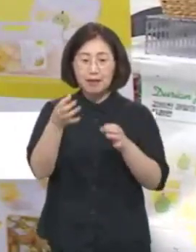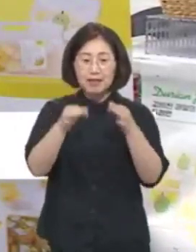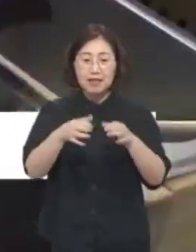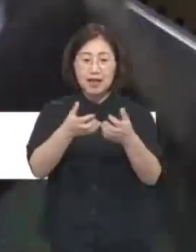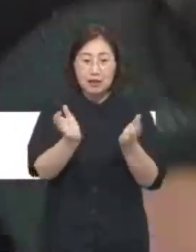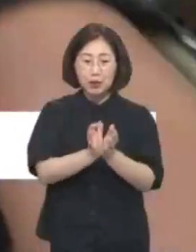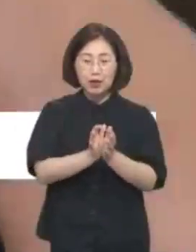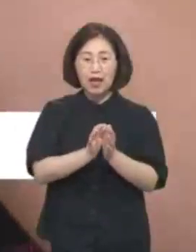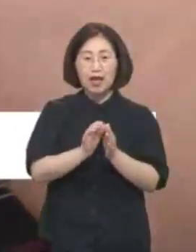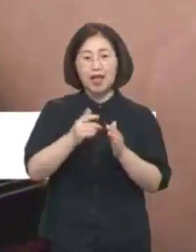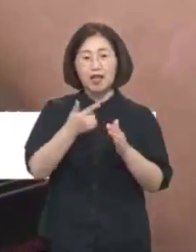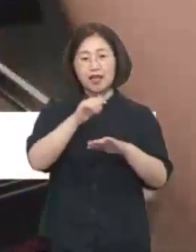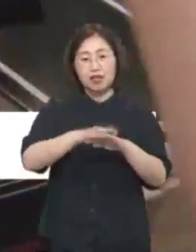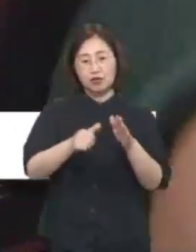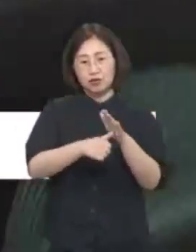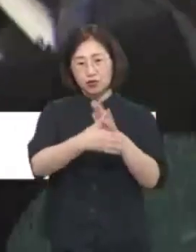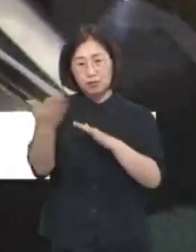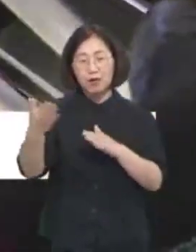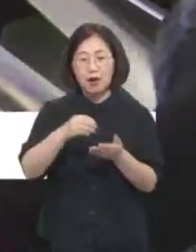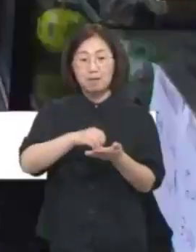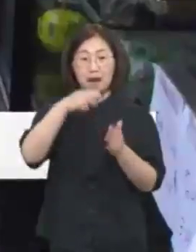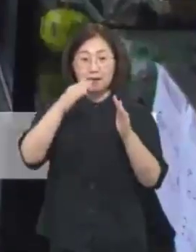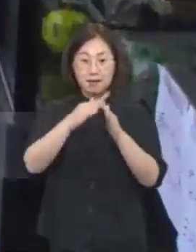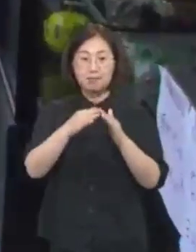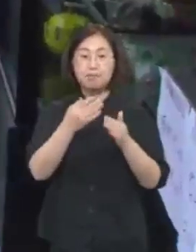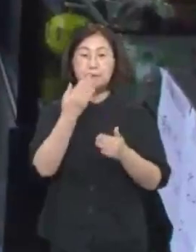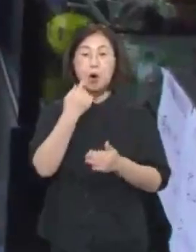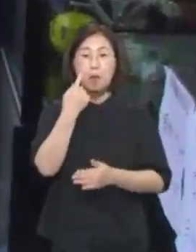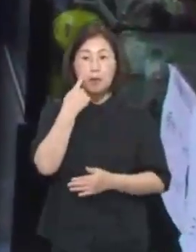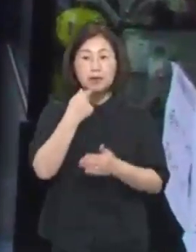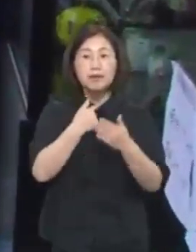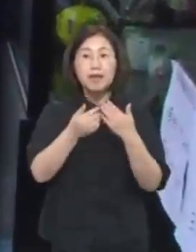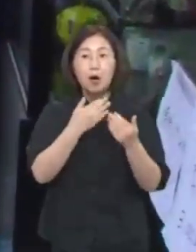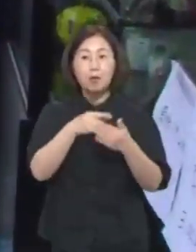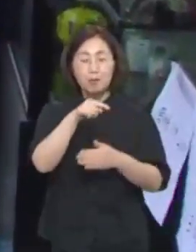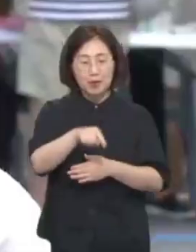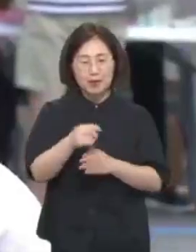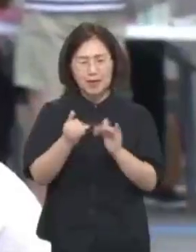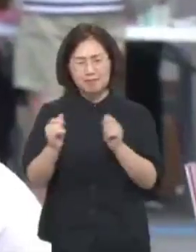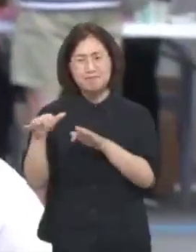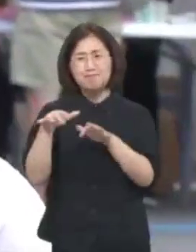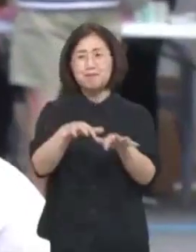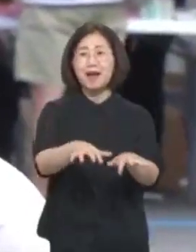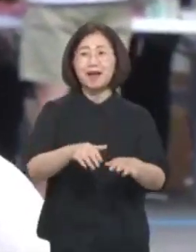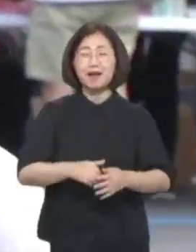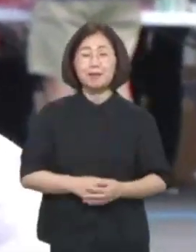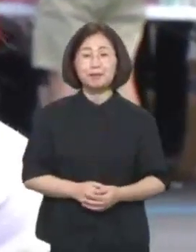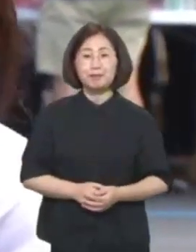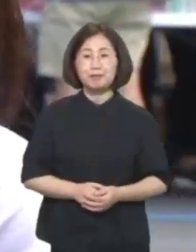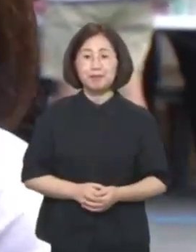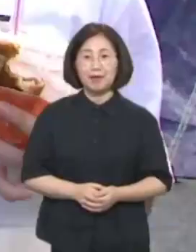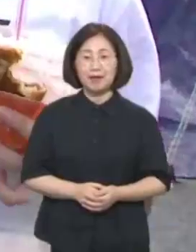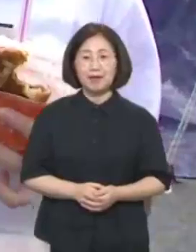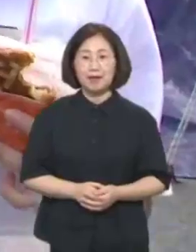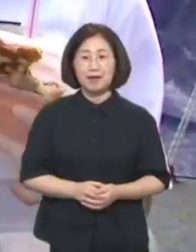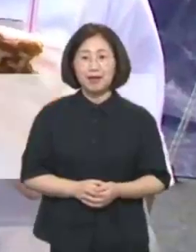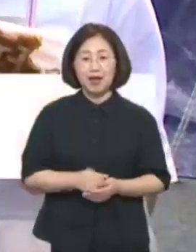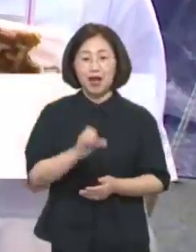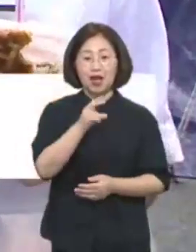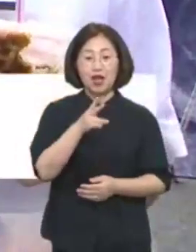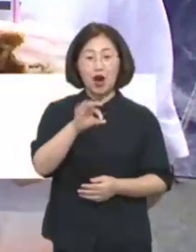설치된 대전 유명 빵집 맛체험 행사장에는 특색 있는 빵을 먹기 위해 많은 인파가 몰렸습니다. 영동에서 소문